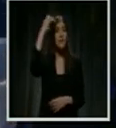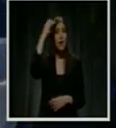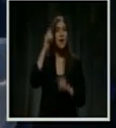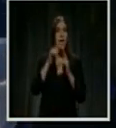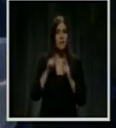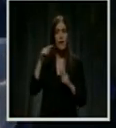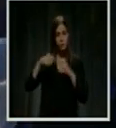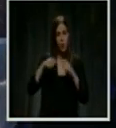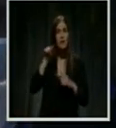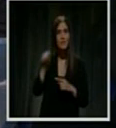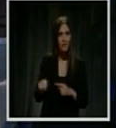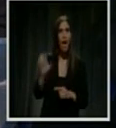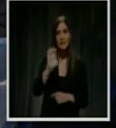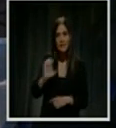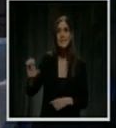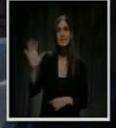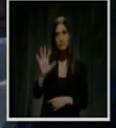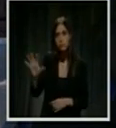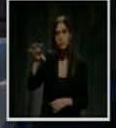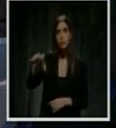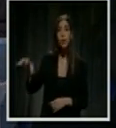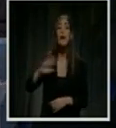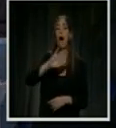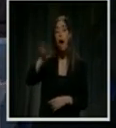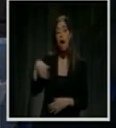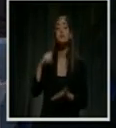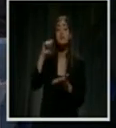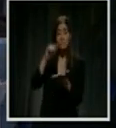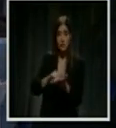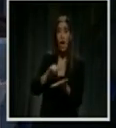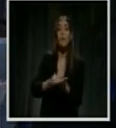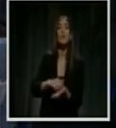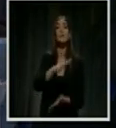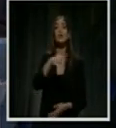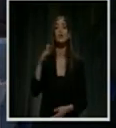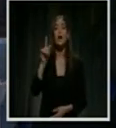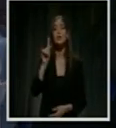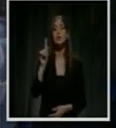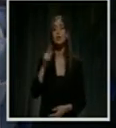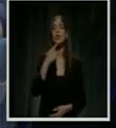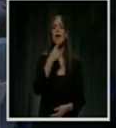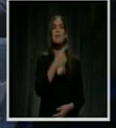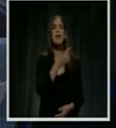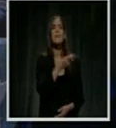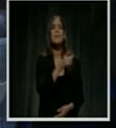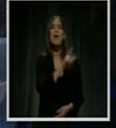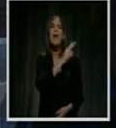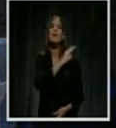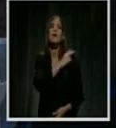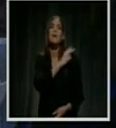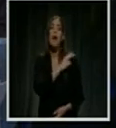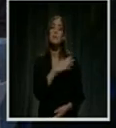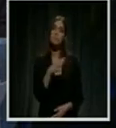Palestinjan diġà tkellimna, aħna naqblu li għandu dan ikun, il-Prim Ministru ngħidlu fittex llum